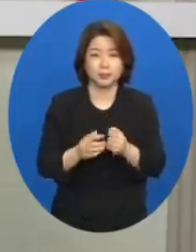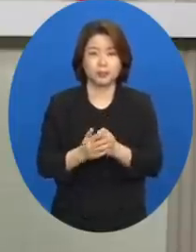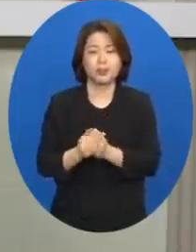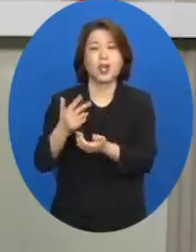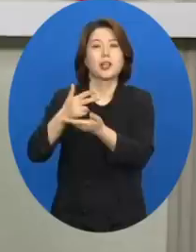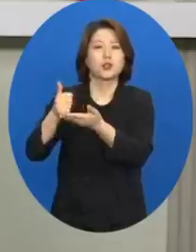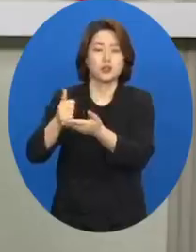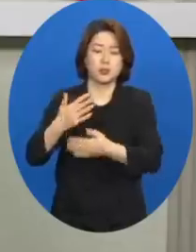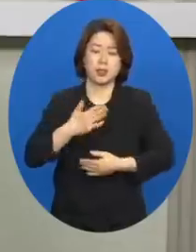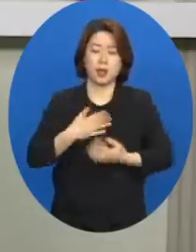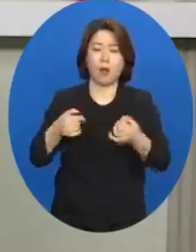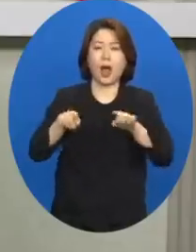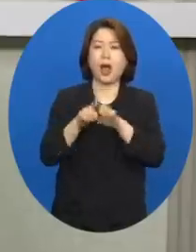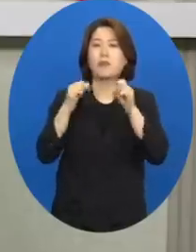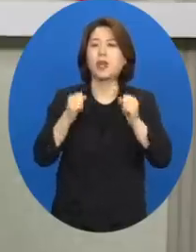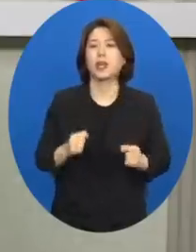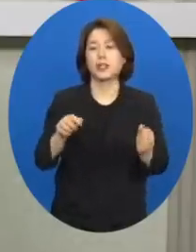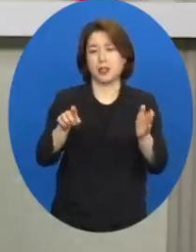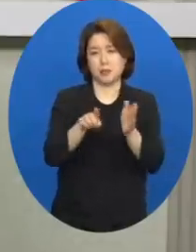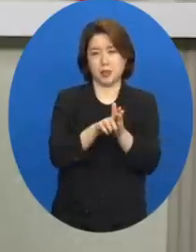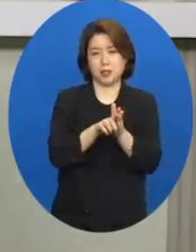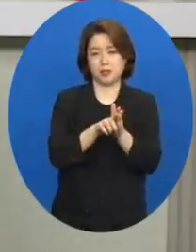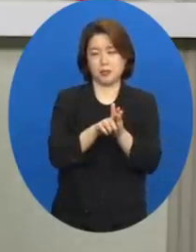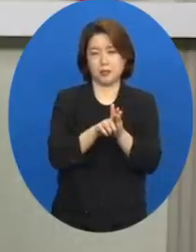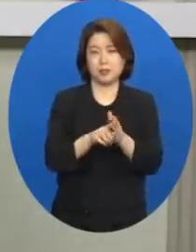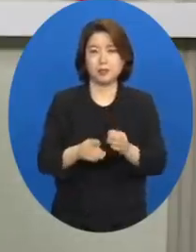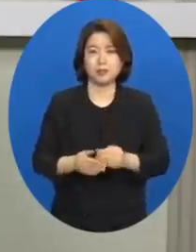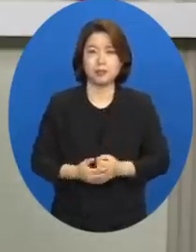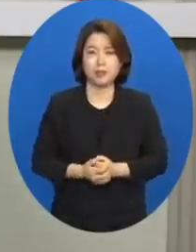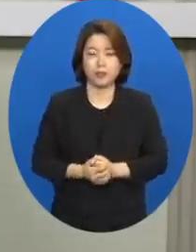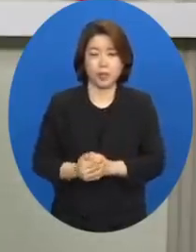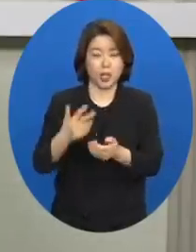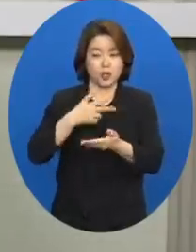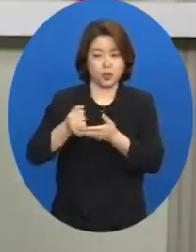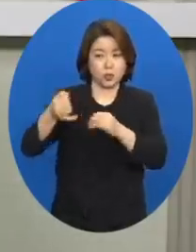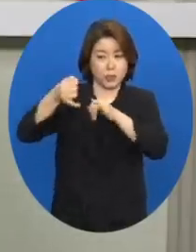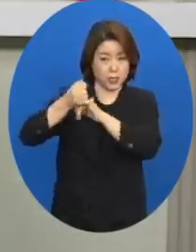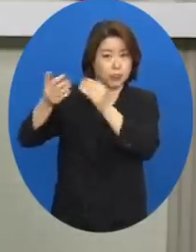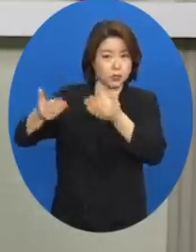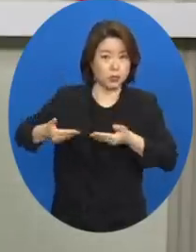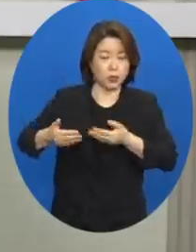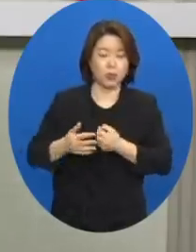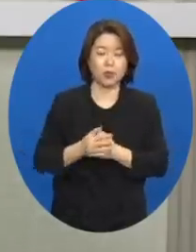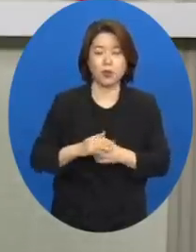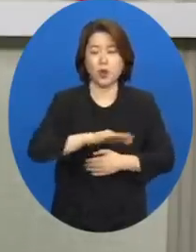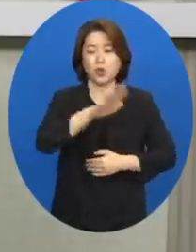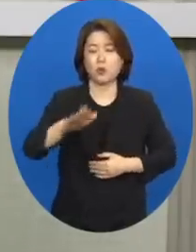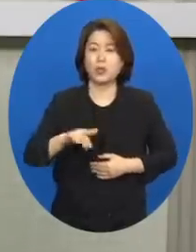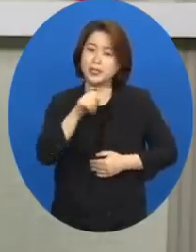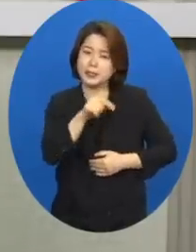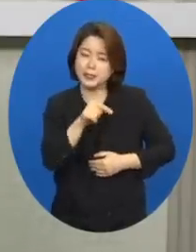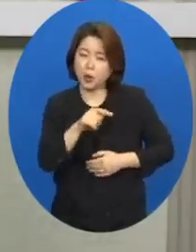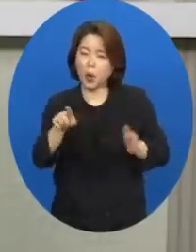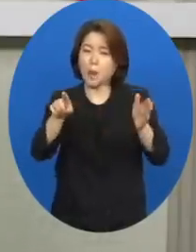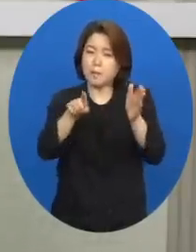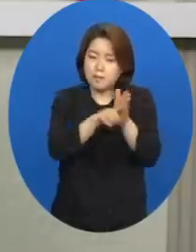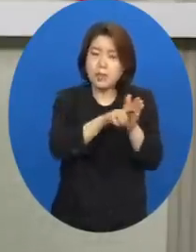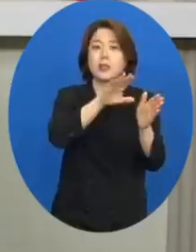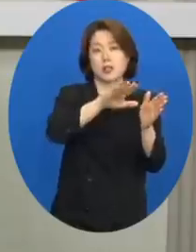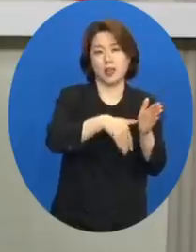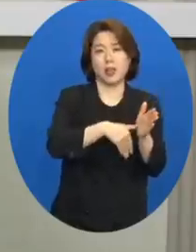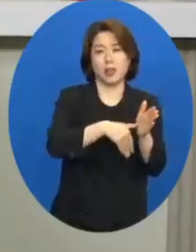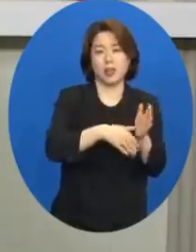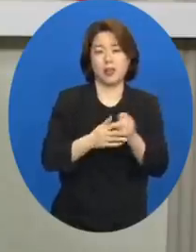주님이 나와 함께 하시는 다들 믿음 이에요 주님이 약속하시고 우리는 그것을 믿을 때